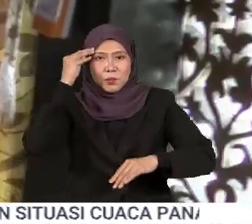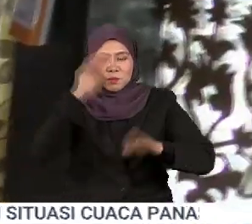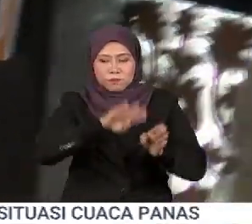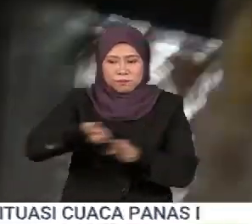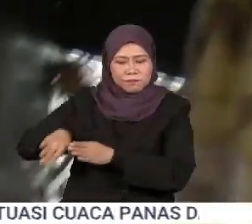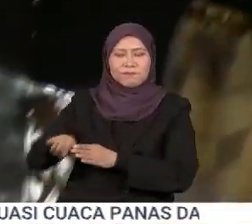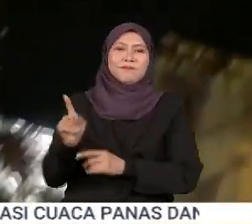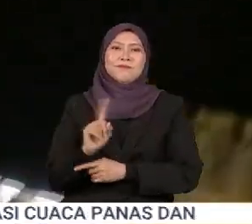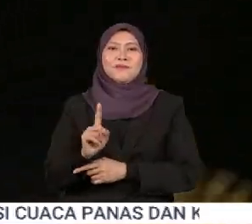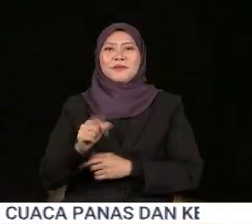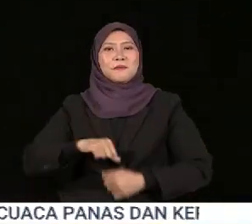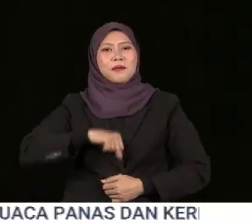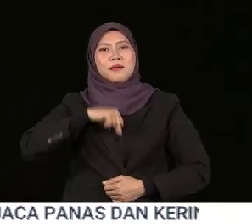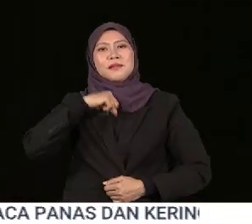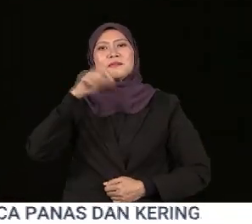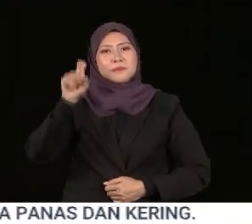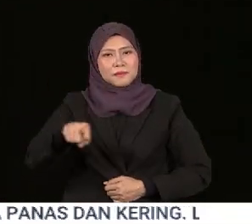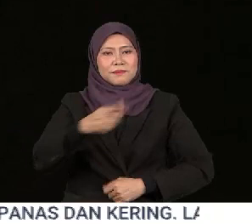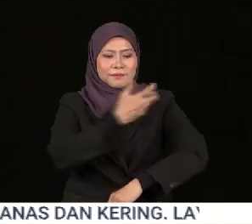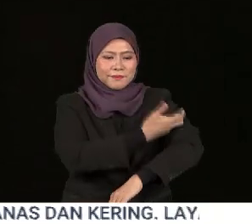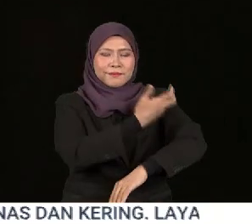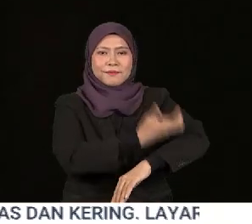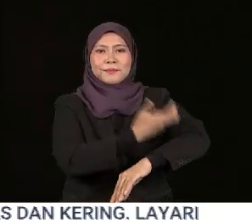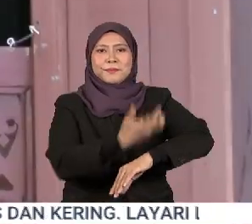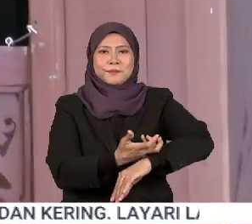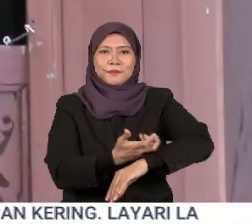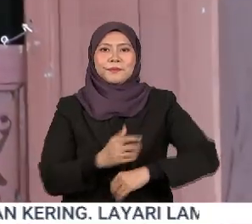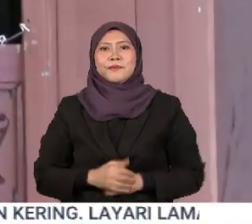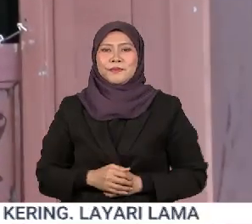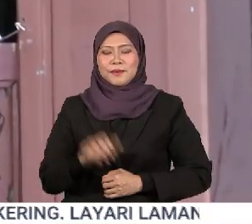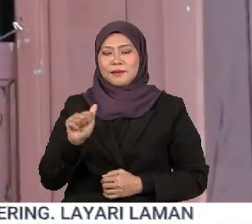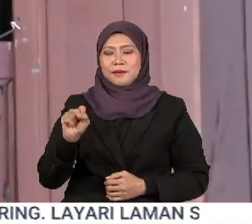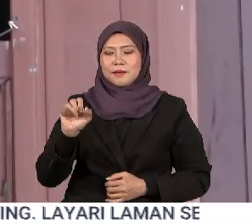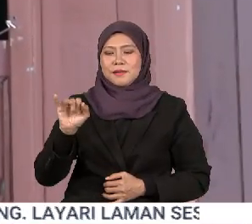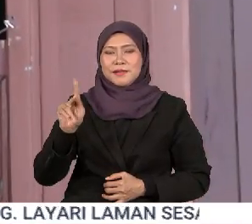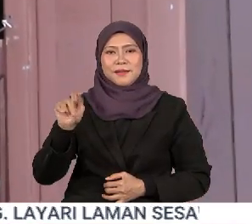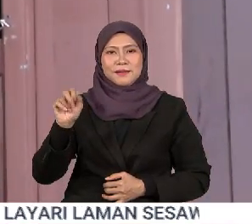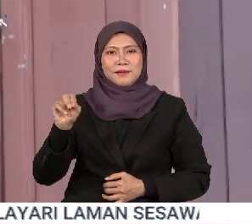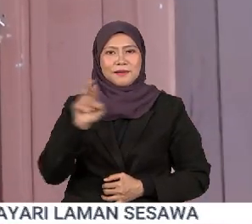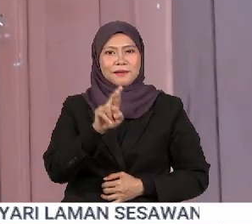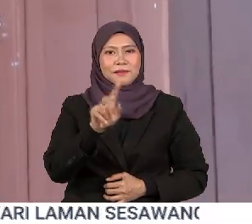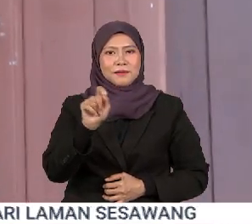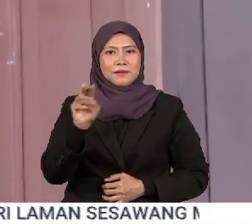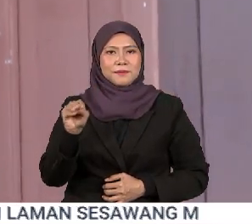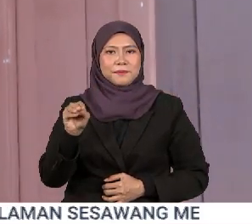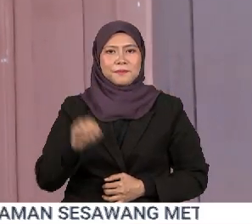menjadi kebanggaan turun-temurun. Nurul Ashikin Abdul Halim, RTM.